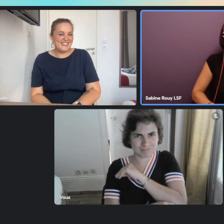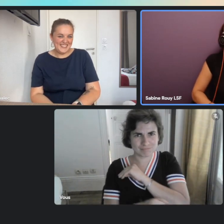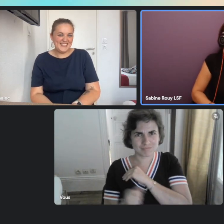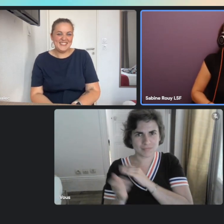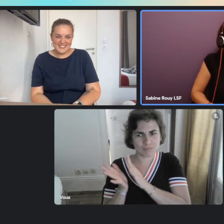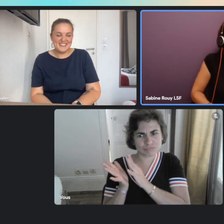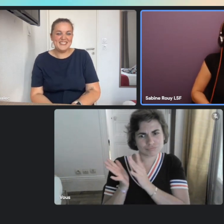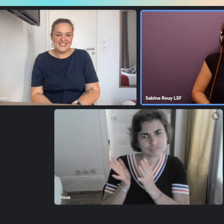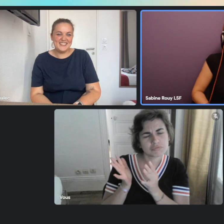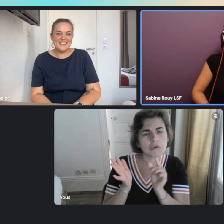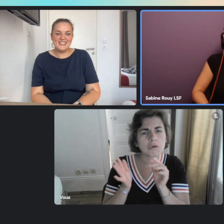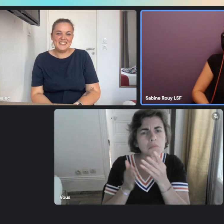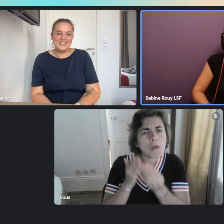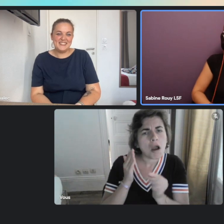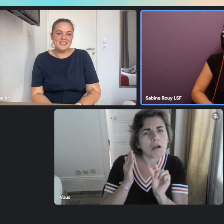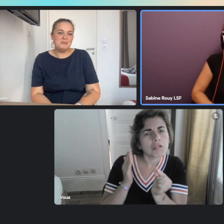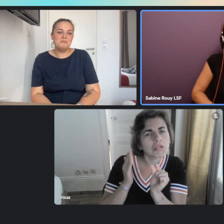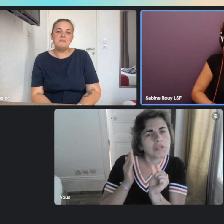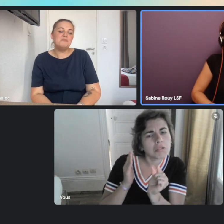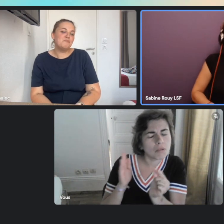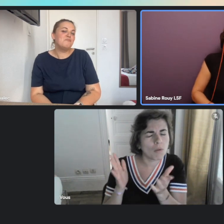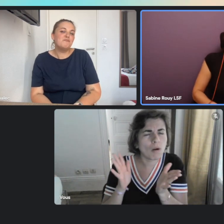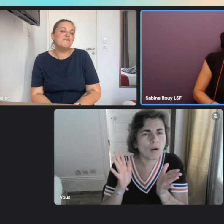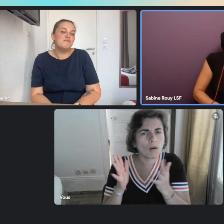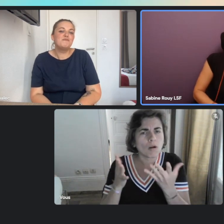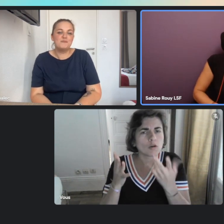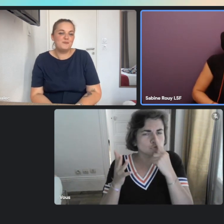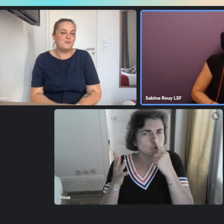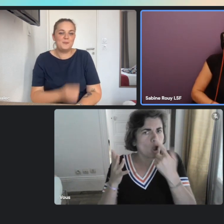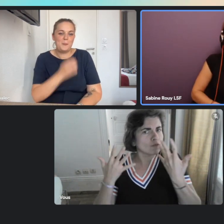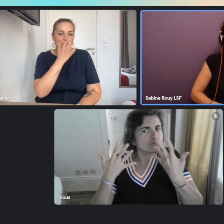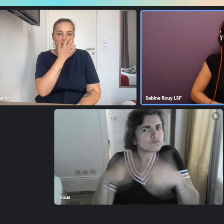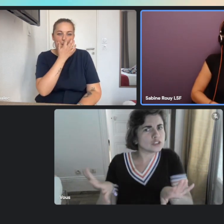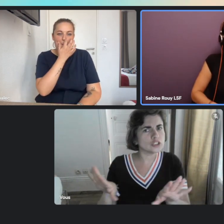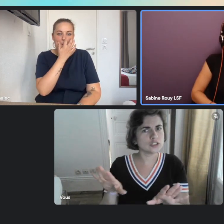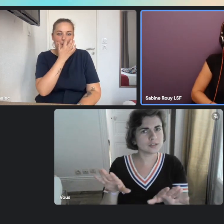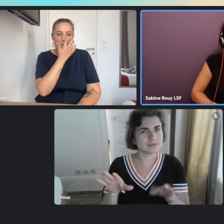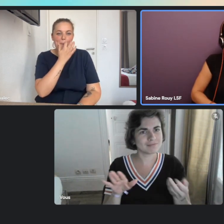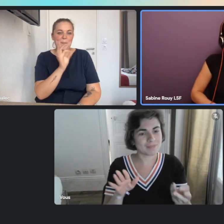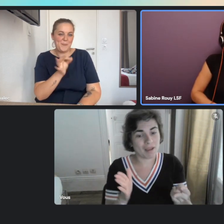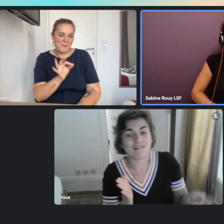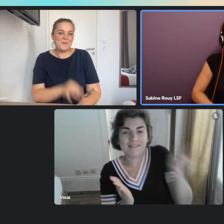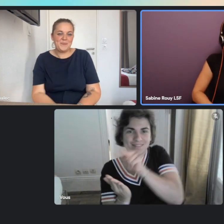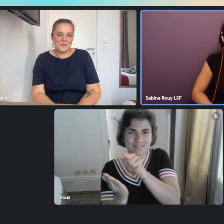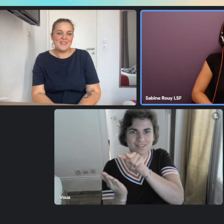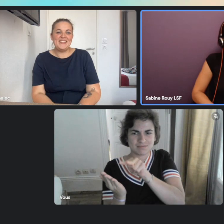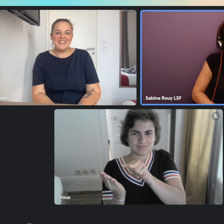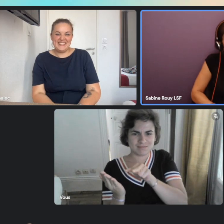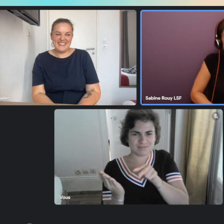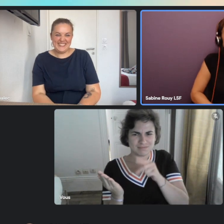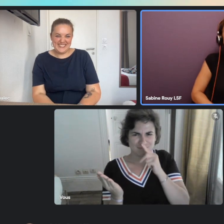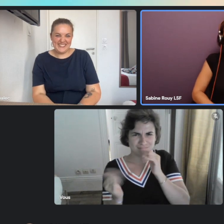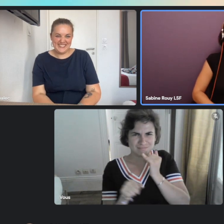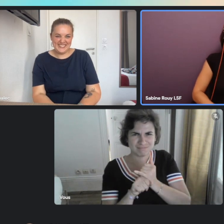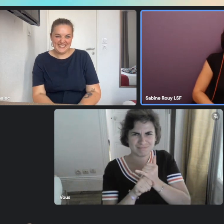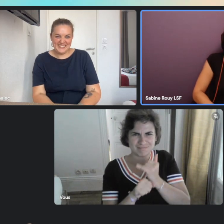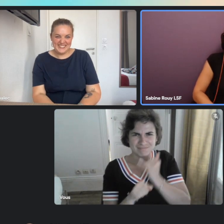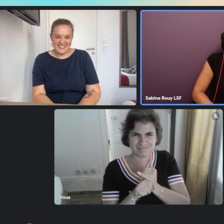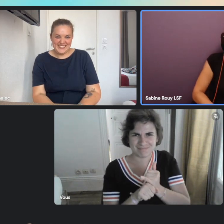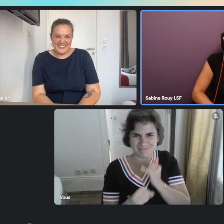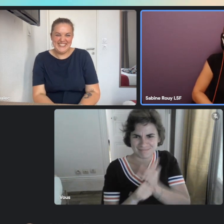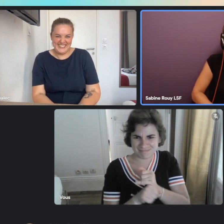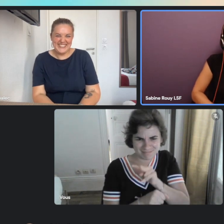quand j'avais fait il y a 2, 3 ans, je sais plus. Alors il y a quelques petites choses qui manquent, mais une fois que c'était fini, le fait de